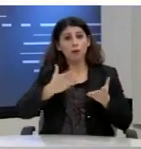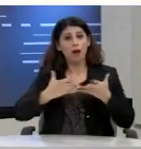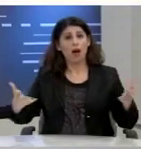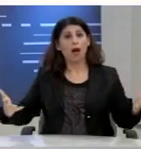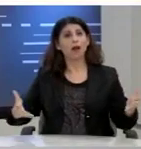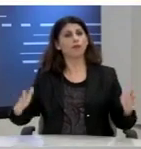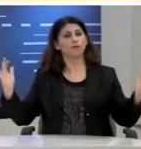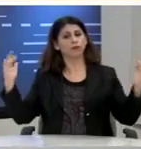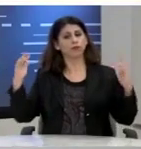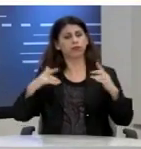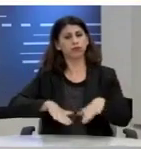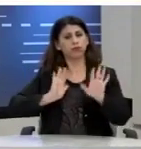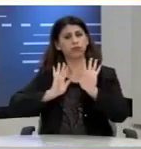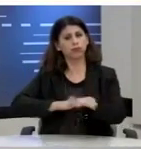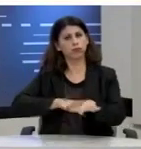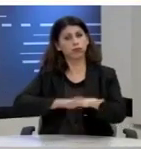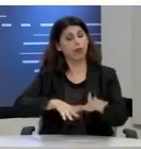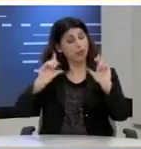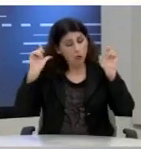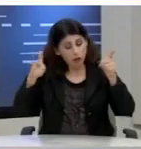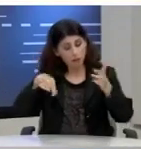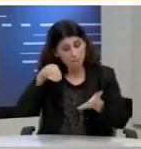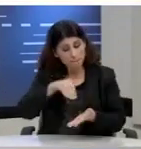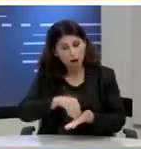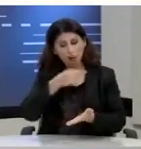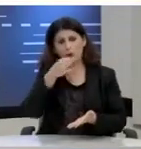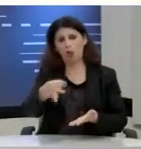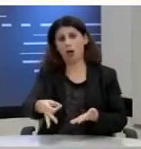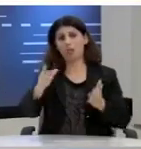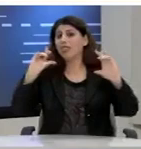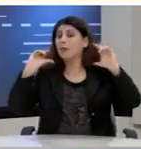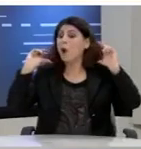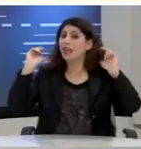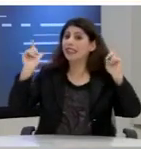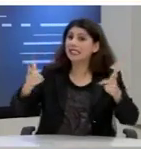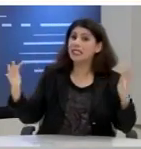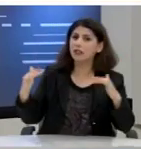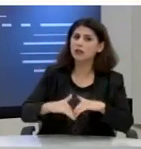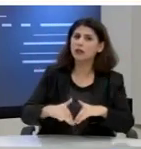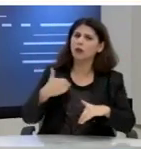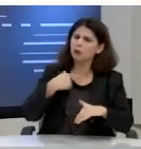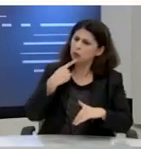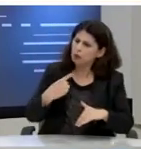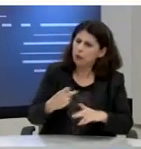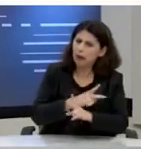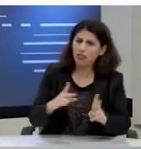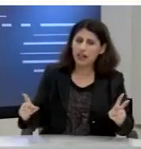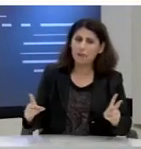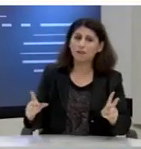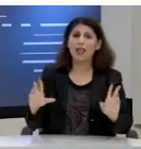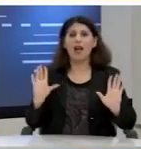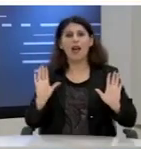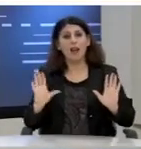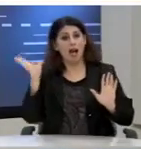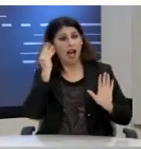διαδηλώσεις δημοκρατικές, και το ξαναλέω γιατί έτσι το είπα από την πρώτη κινητοποίηση που υπήρξε στη Θεσσαλονίκη,